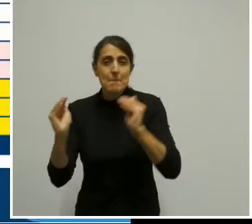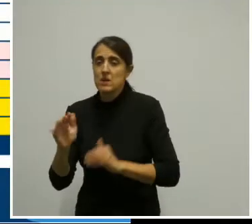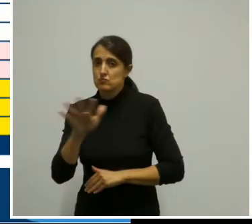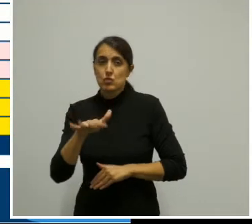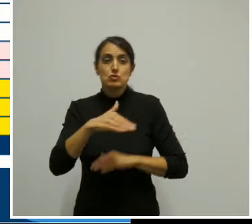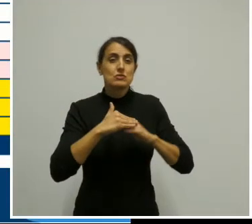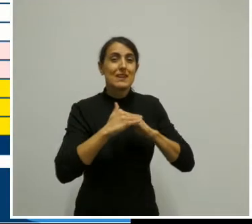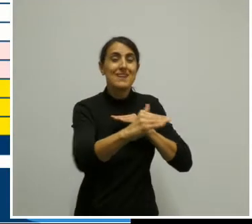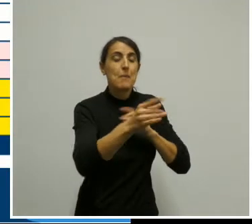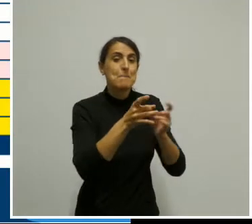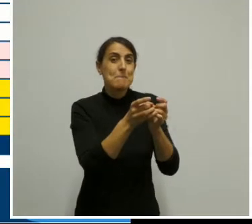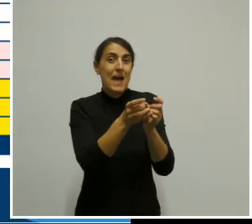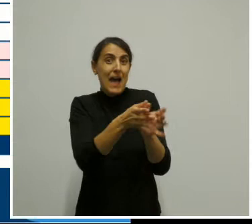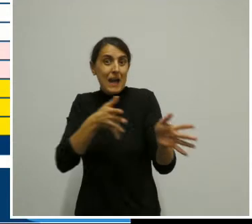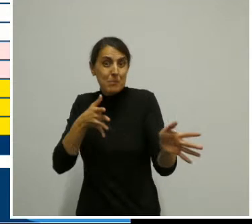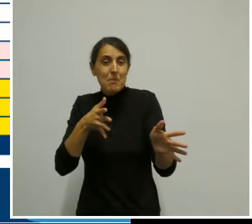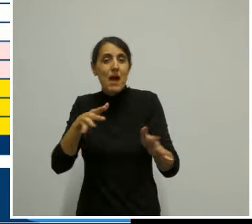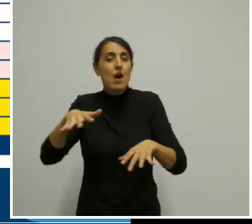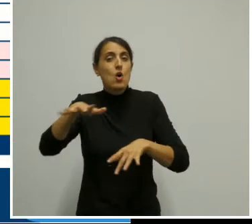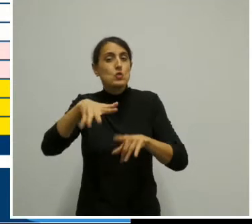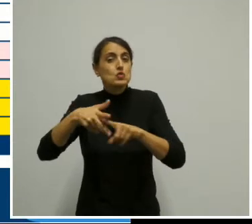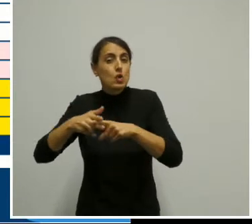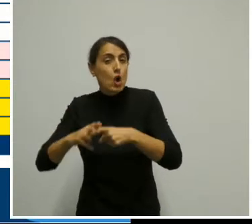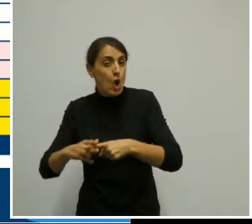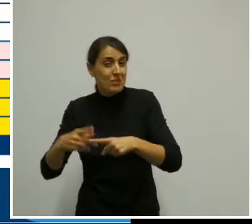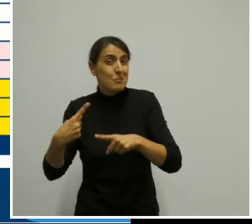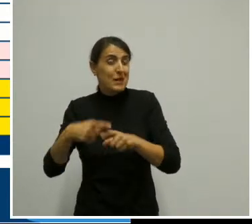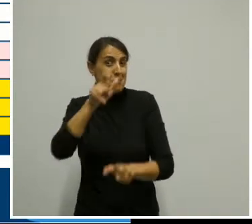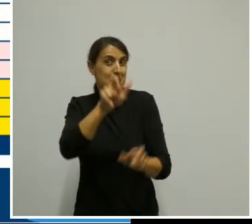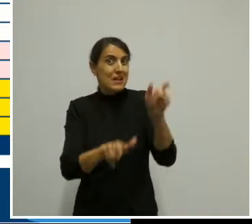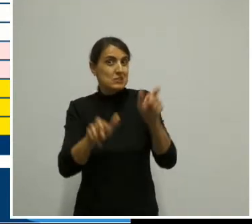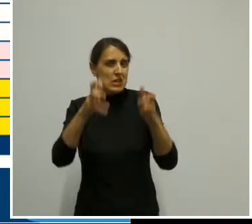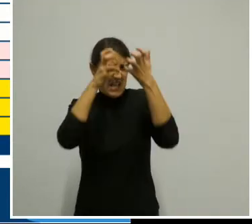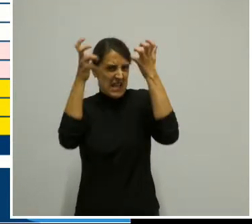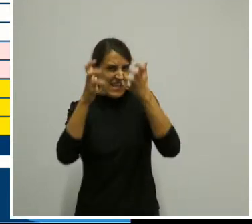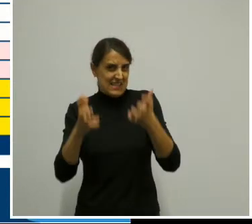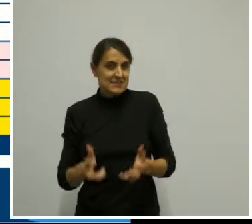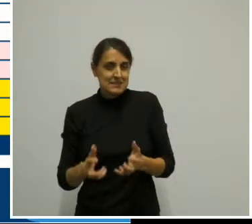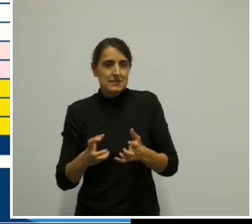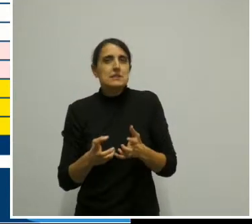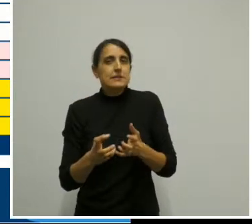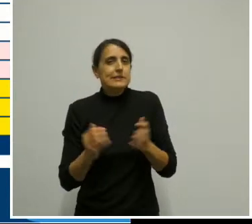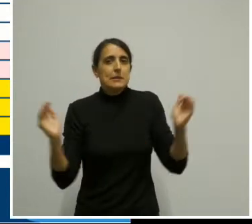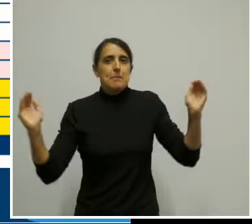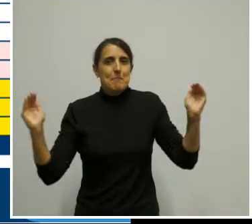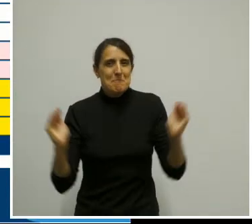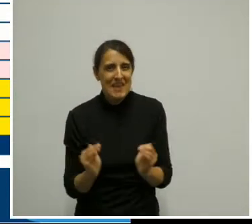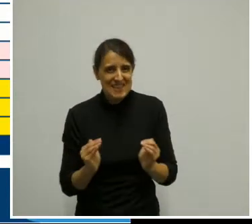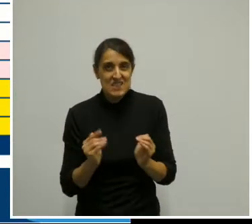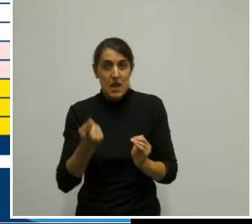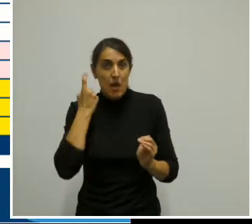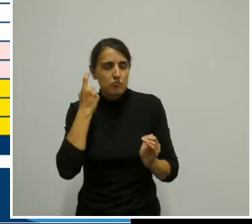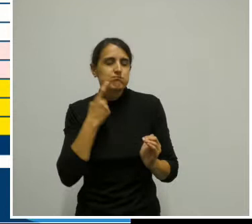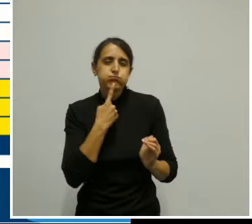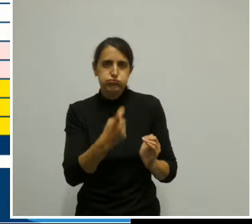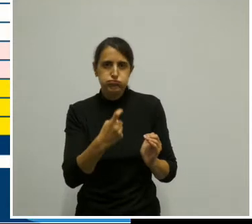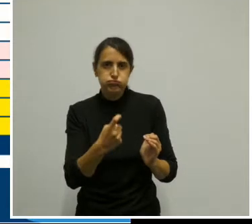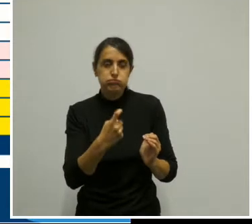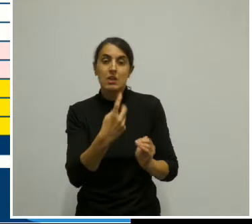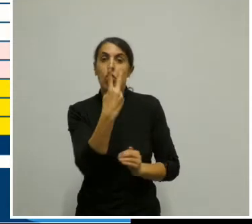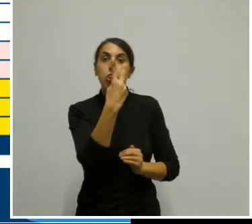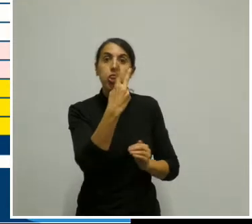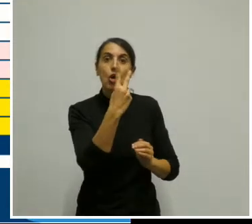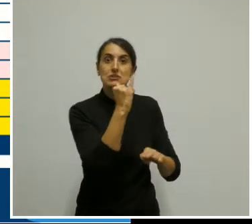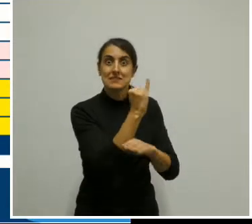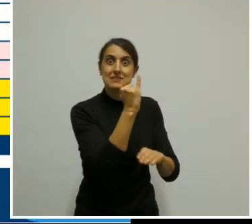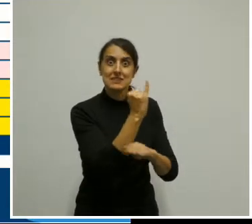l'Arpa i el Clot, que és una zona molt poblada, Hi ha dos centres que sí que han